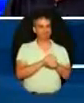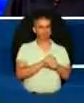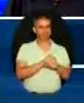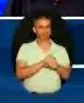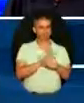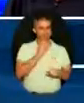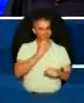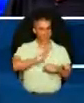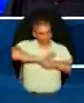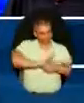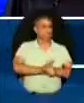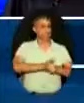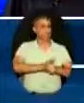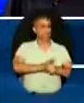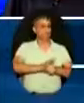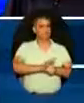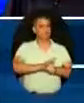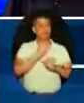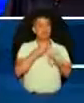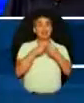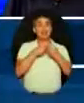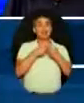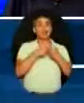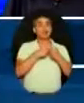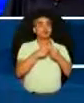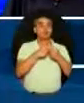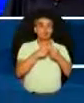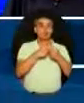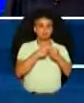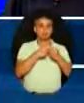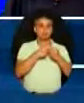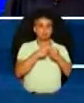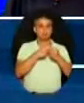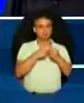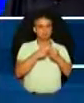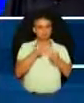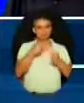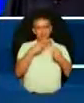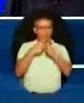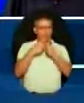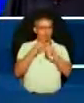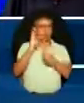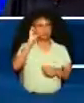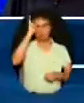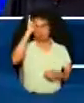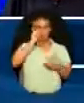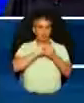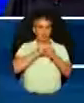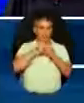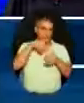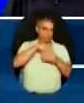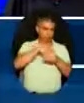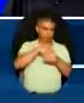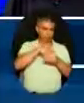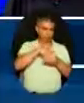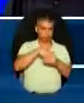באמת יד חזקה מאוד על התארגנויות שהן מוכוונות חול או מוכוונות פה